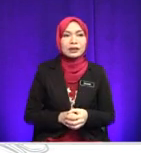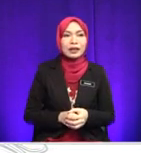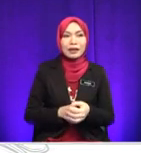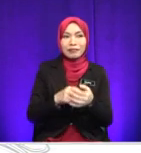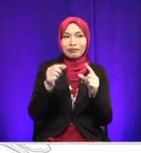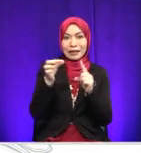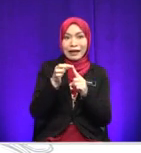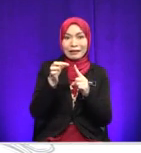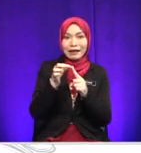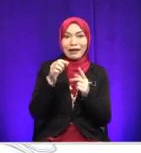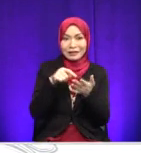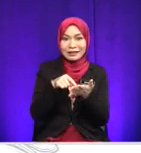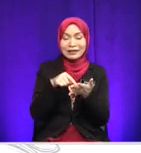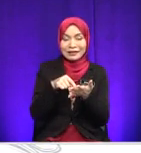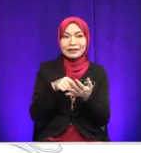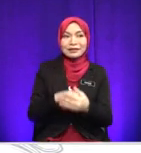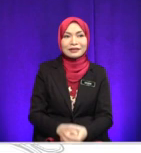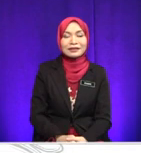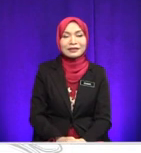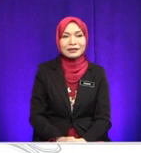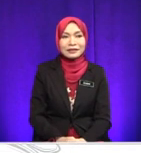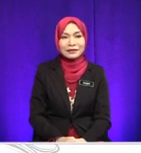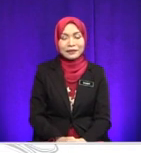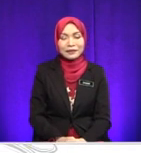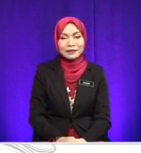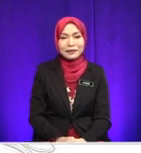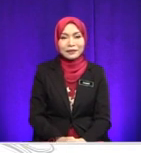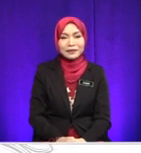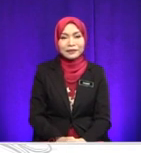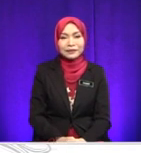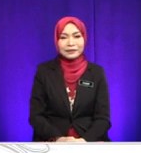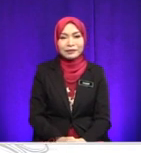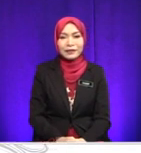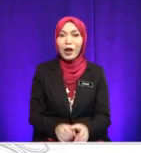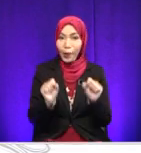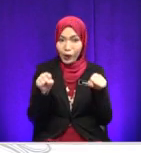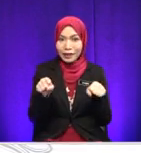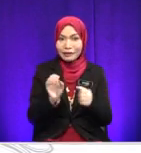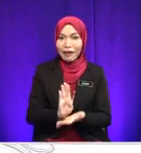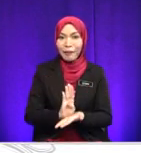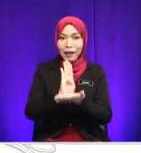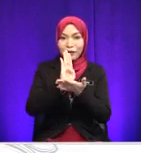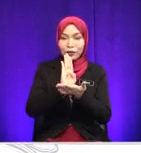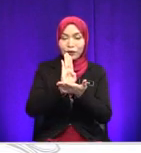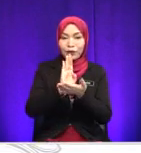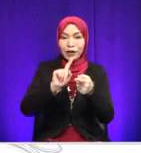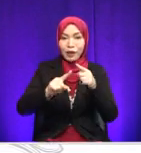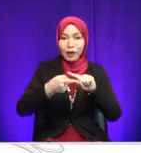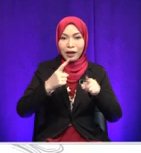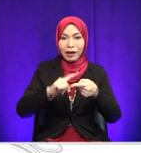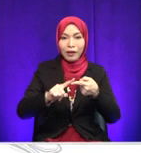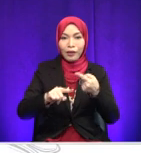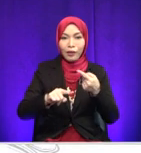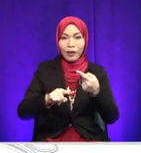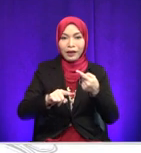Sila. Puniten bila dia baca benda ni, dia memang dah tahu dah apa maksudnya. Bantu rakan-rakan di rumah untuk mengetahui maksud-maksud yang